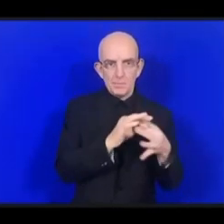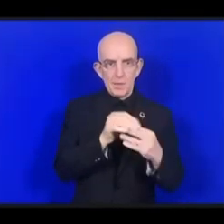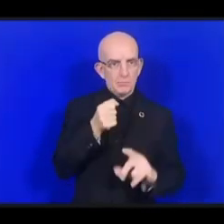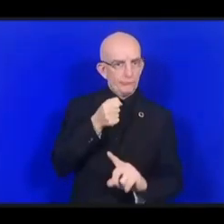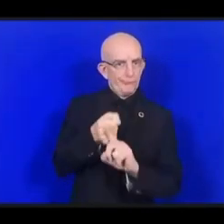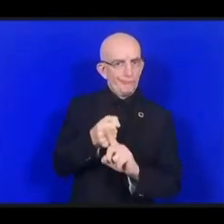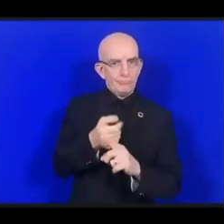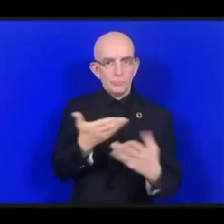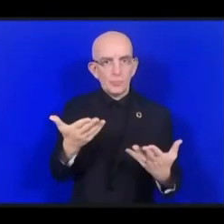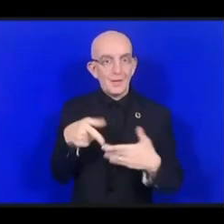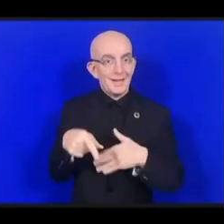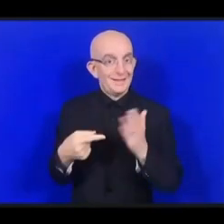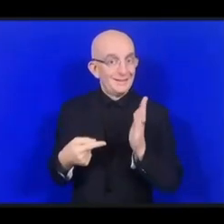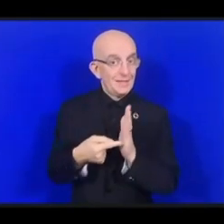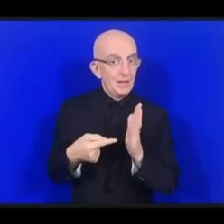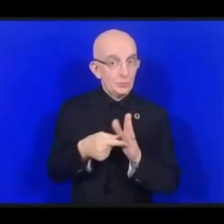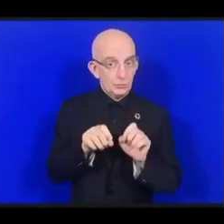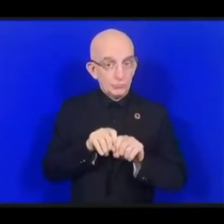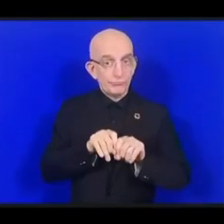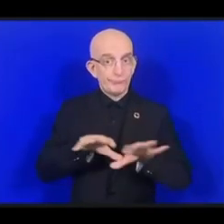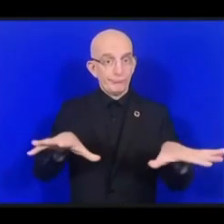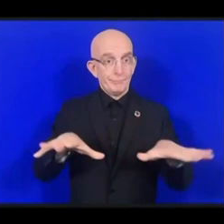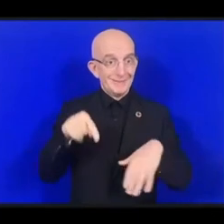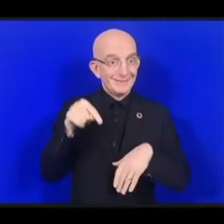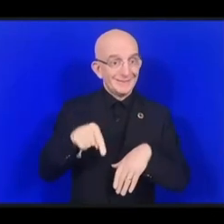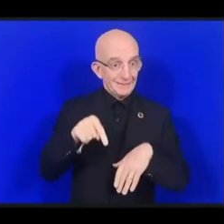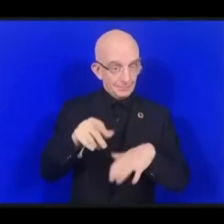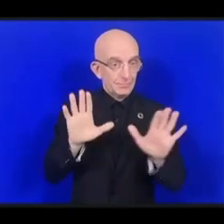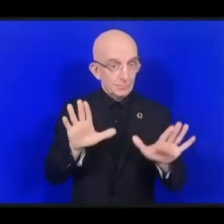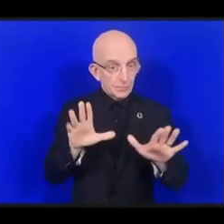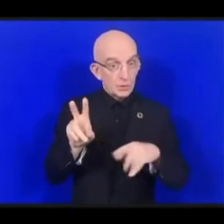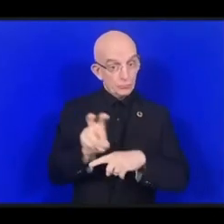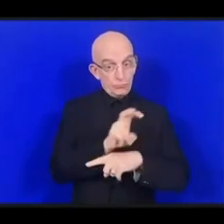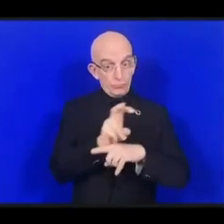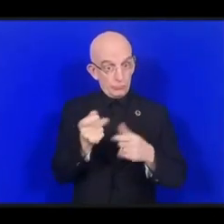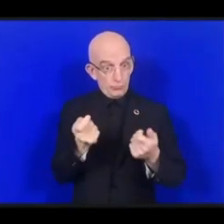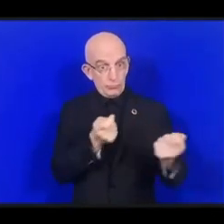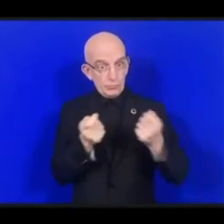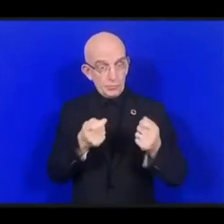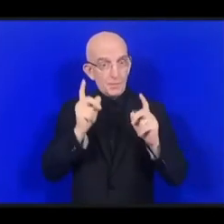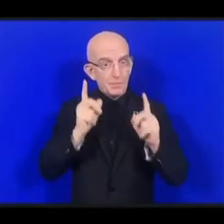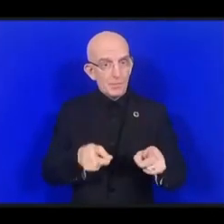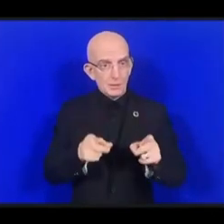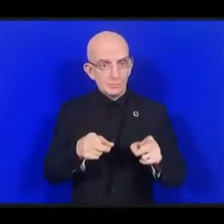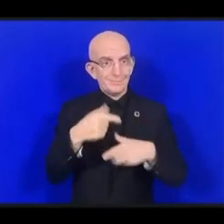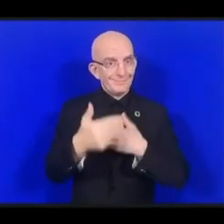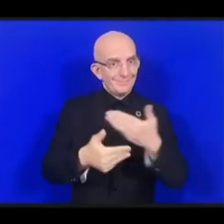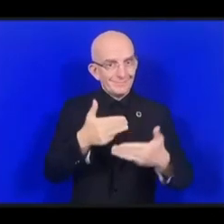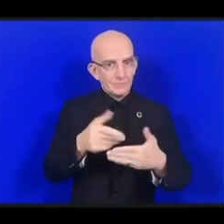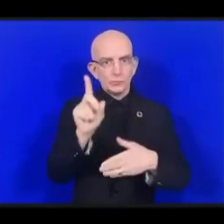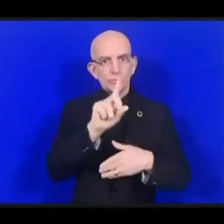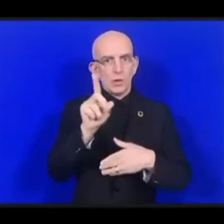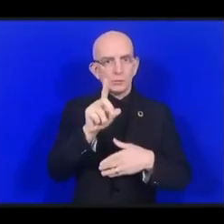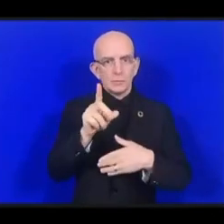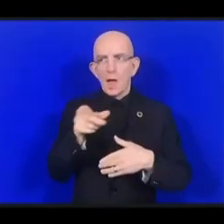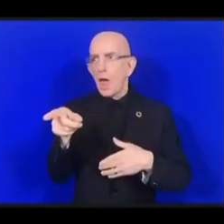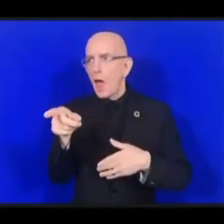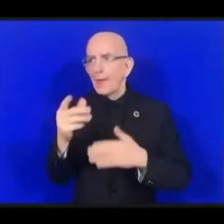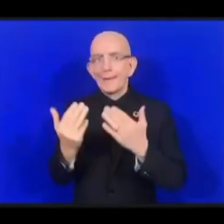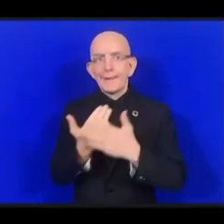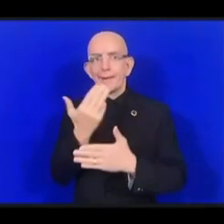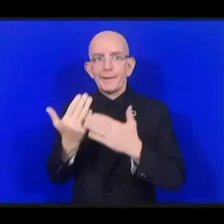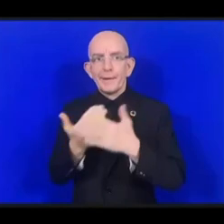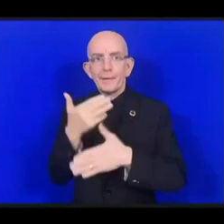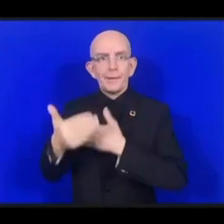新しいテクノロジーの開発の阻害になってはいけませんそういった意味においてえ議会の代表